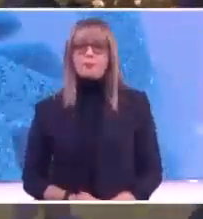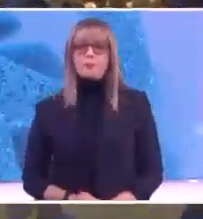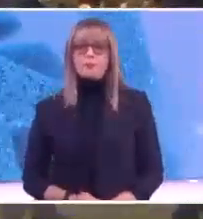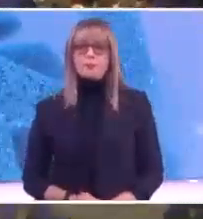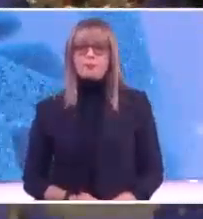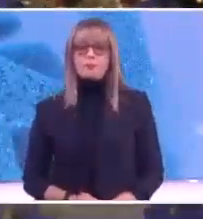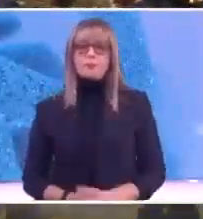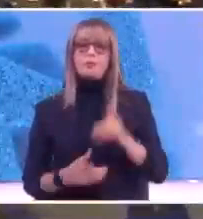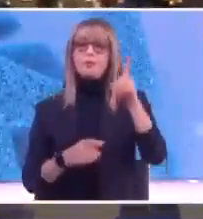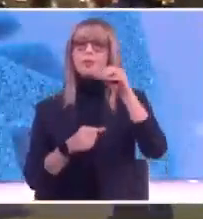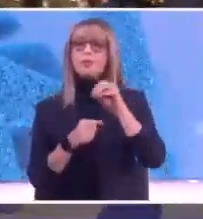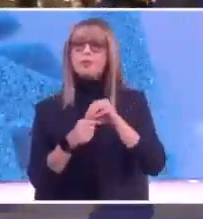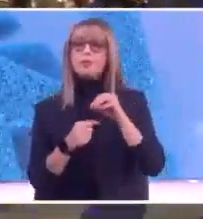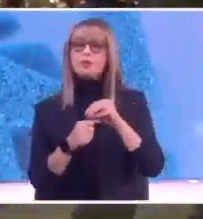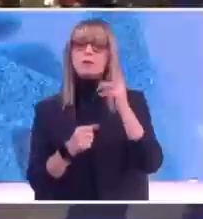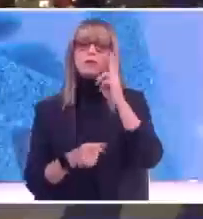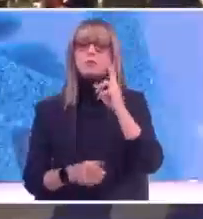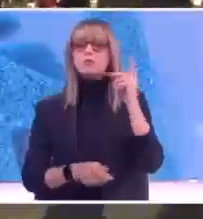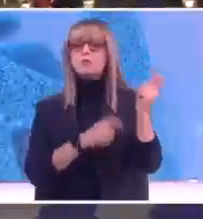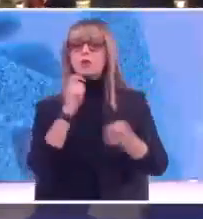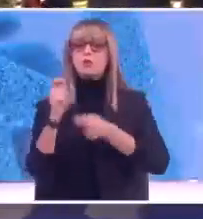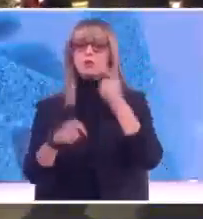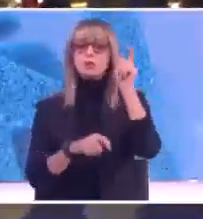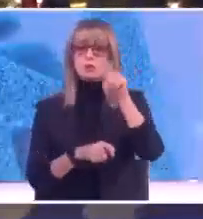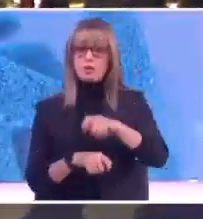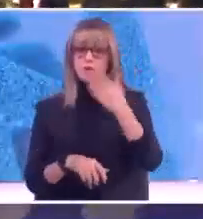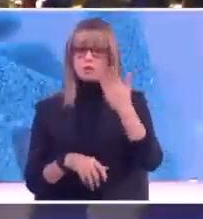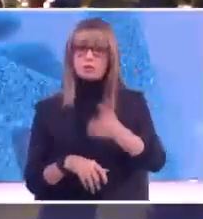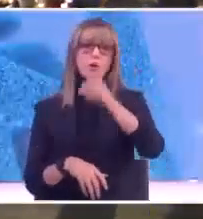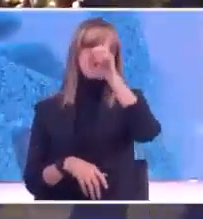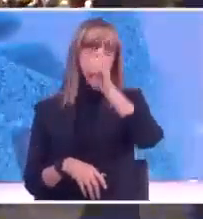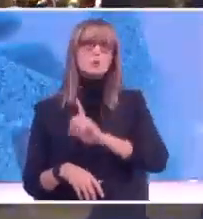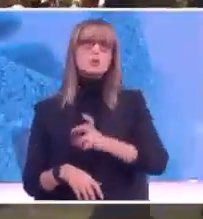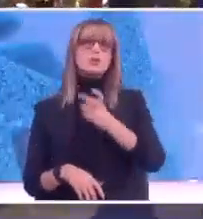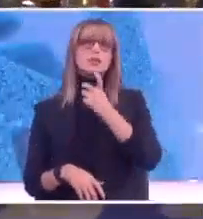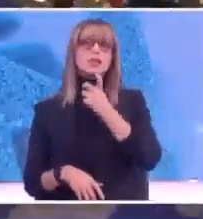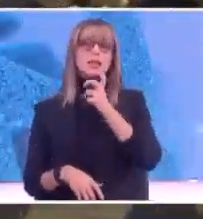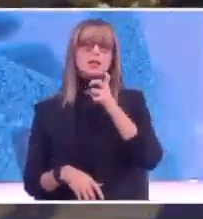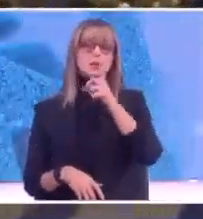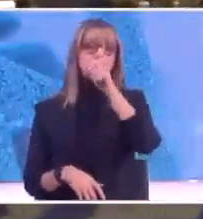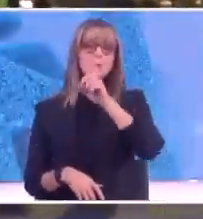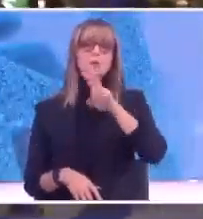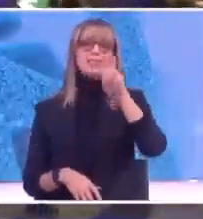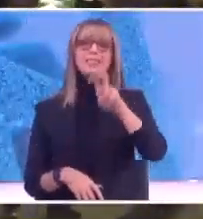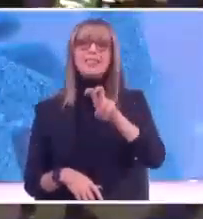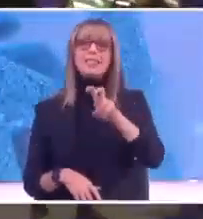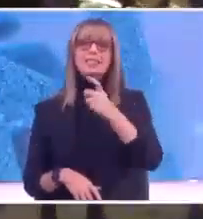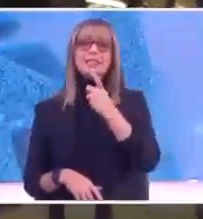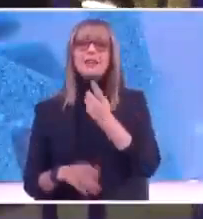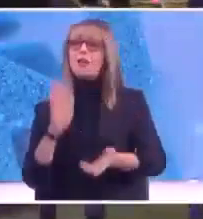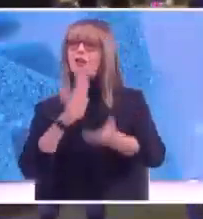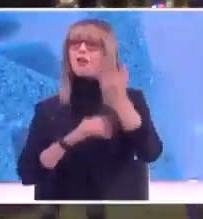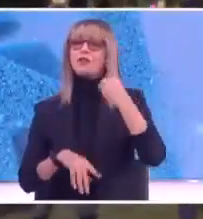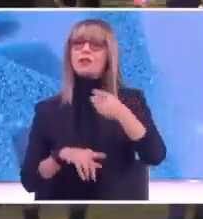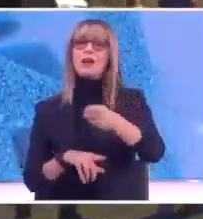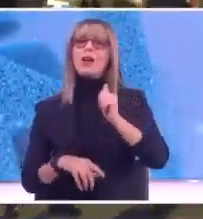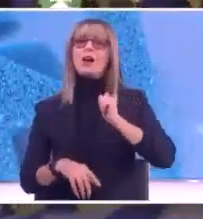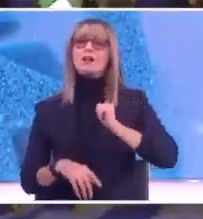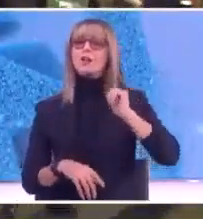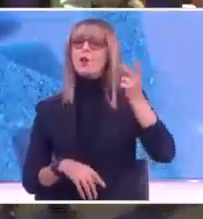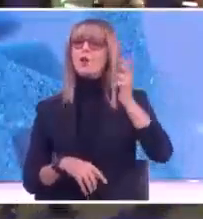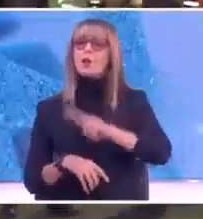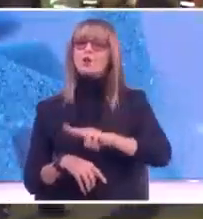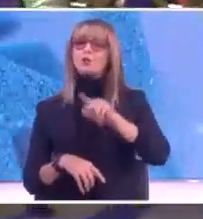küçük çalışmalar yapılıyor. 108. yıl dönümüydü Sarıkamış şehitlerini anma etkinliklerinin